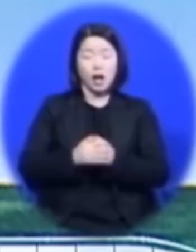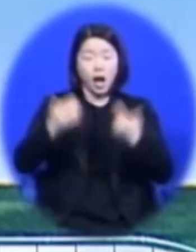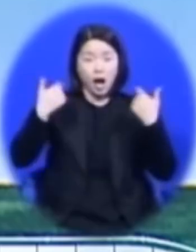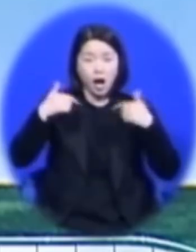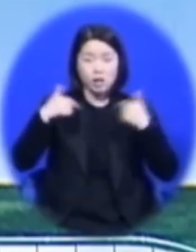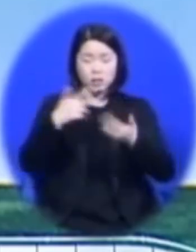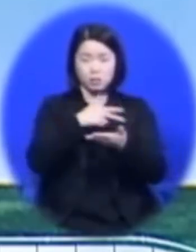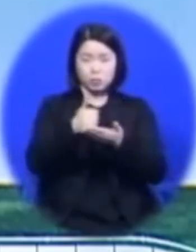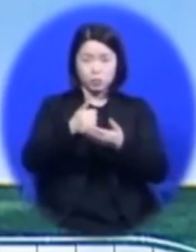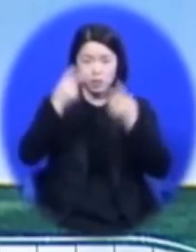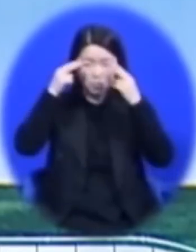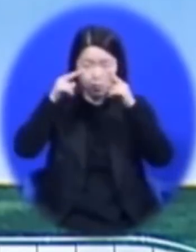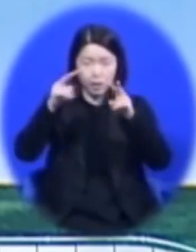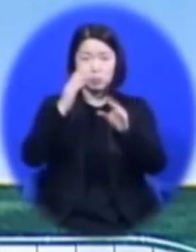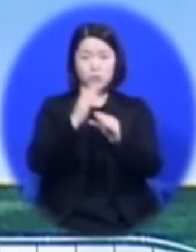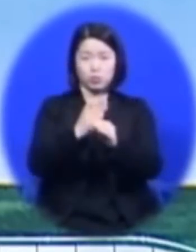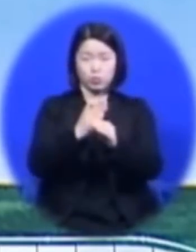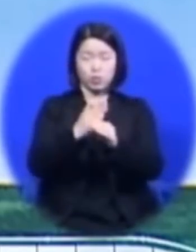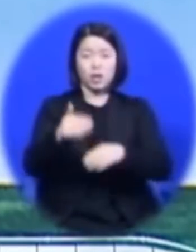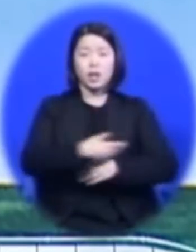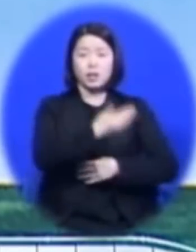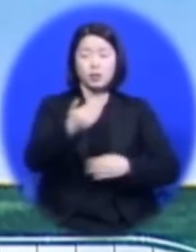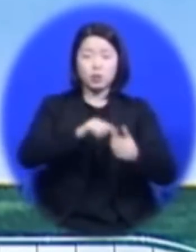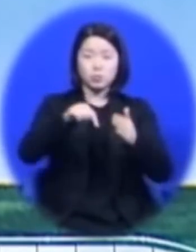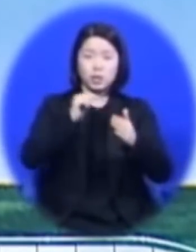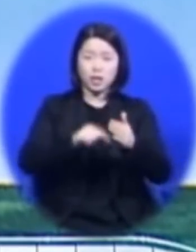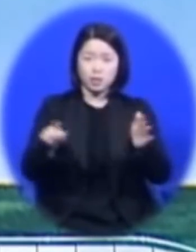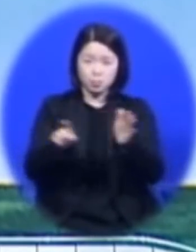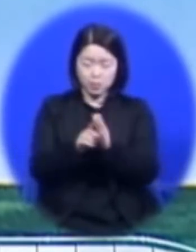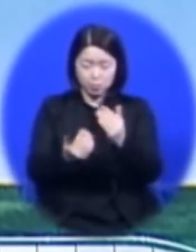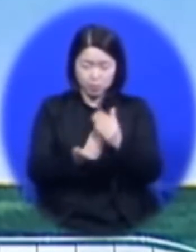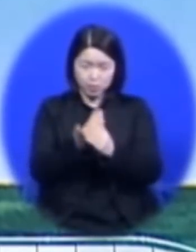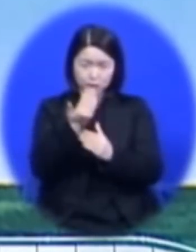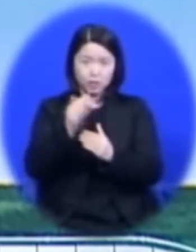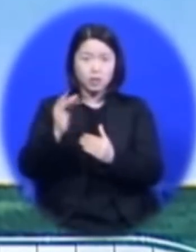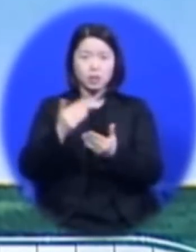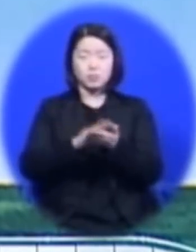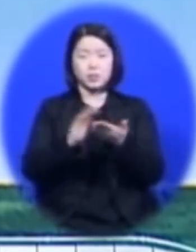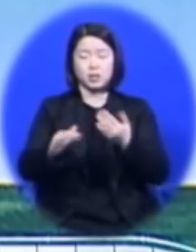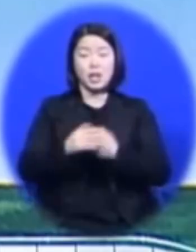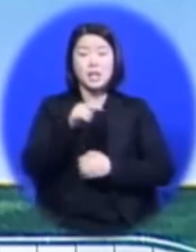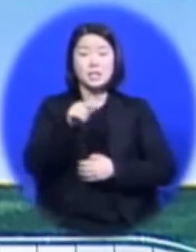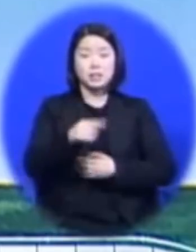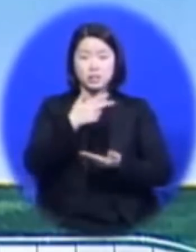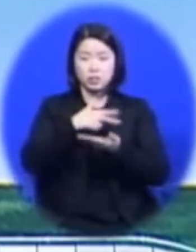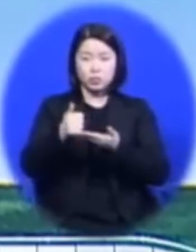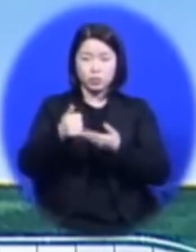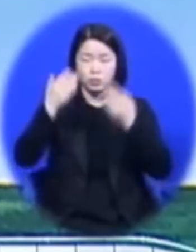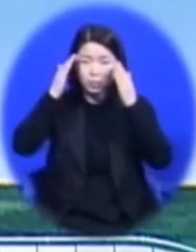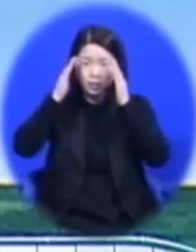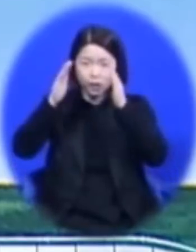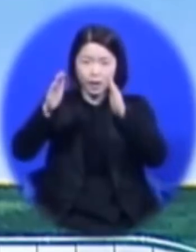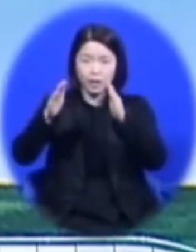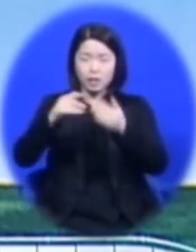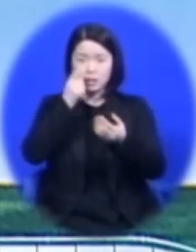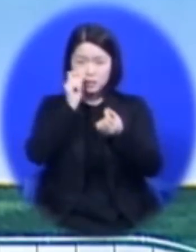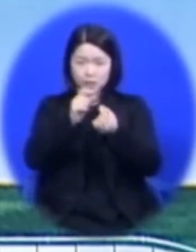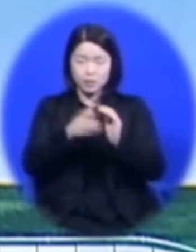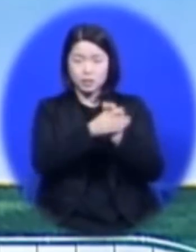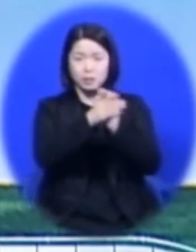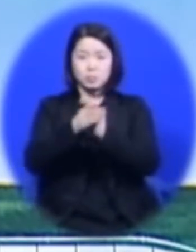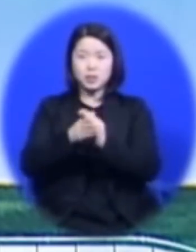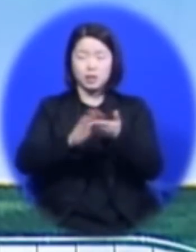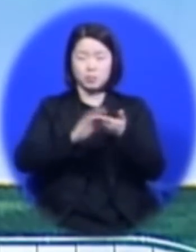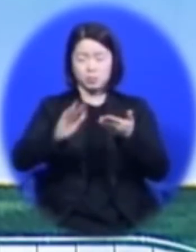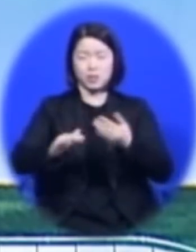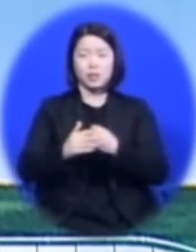항상 주님을 바라보는 중에 여러분 안에 믿음이 일어납니다 그것은 주님을 향한 친밀한 인 것입니다